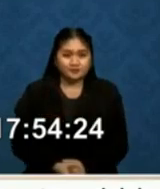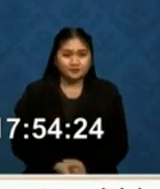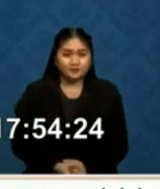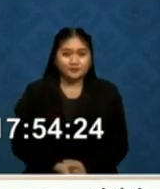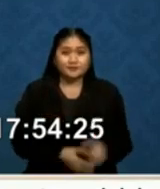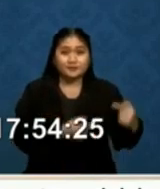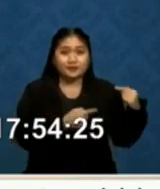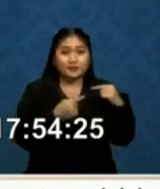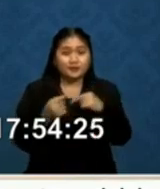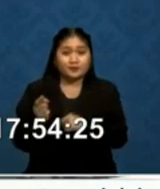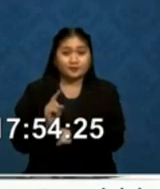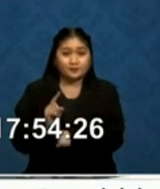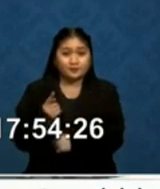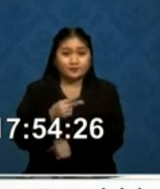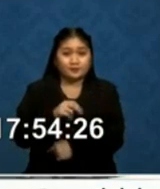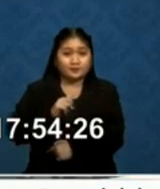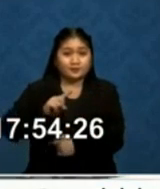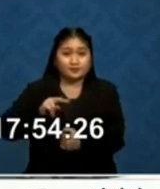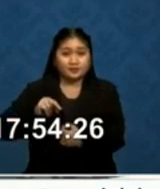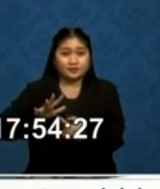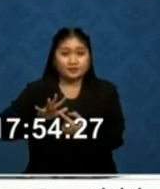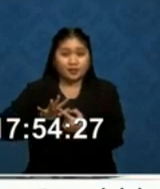านทิศนาชุนหวันเชิญครับ